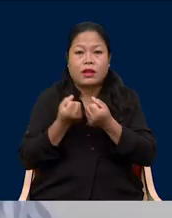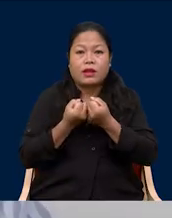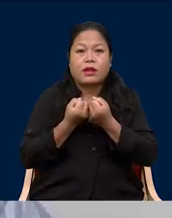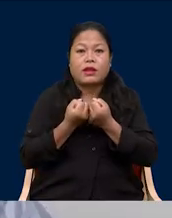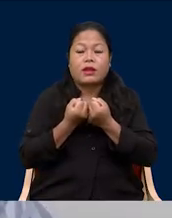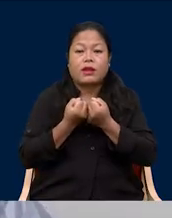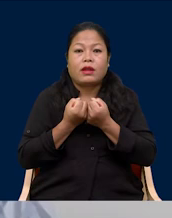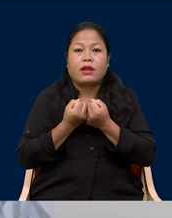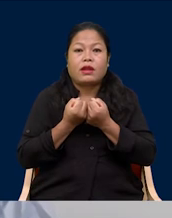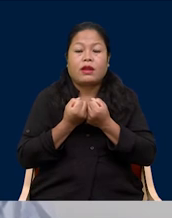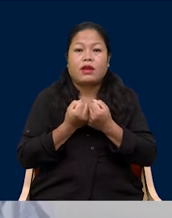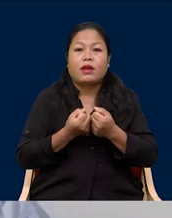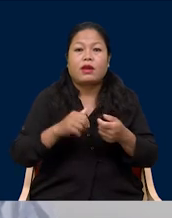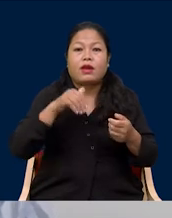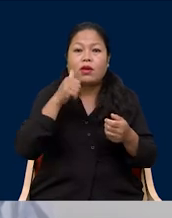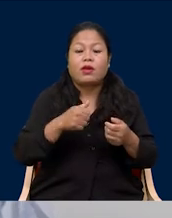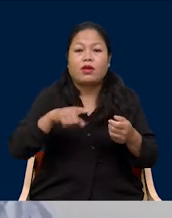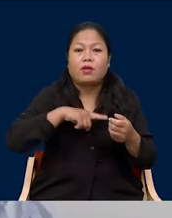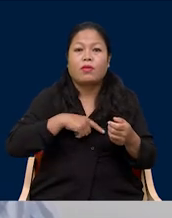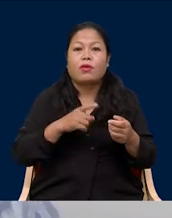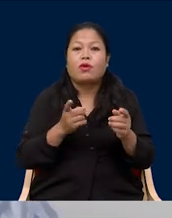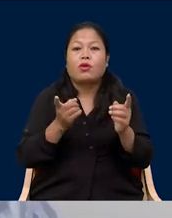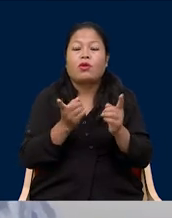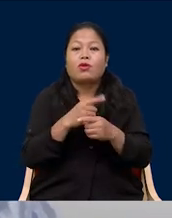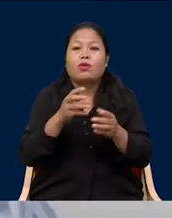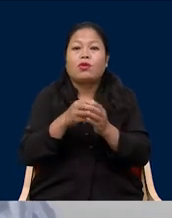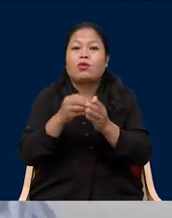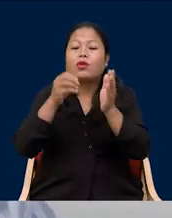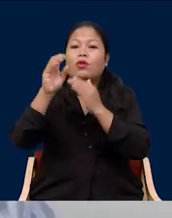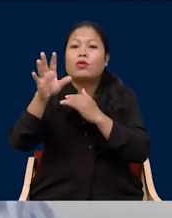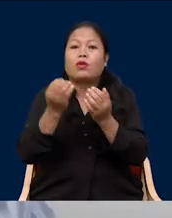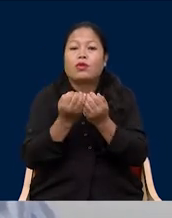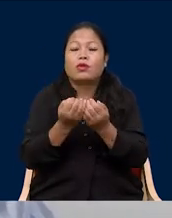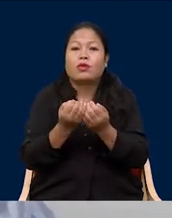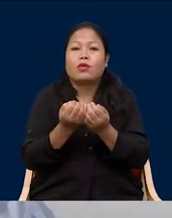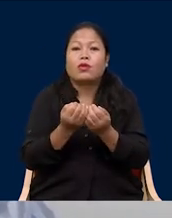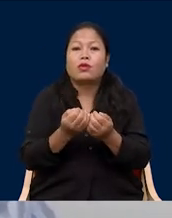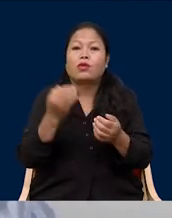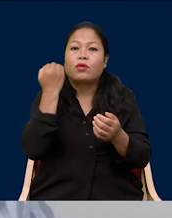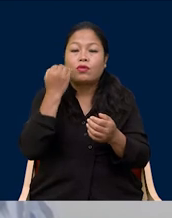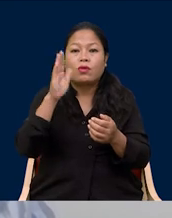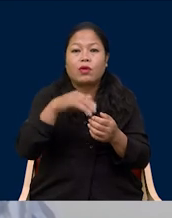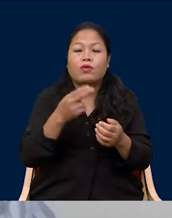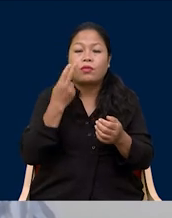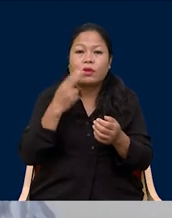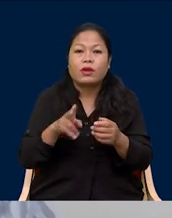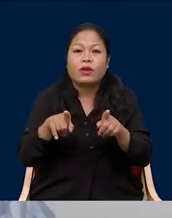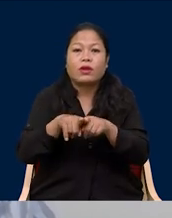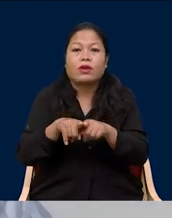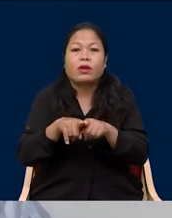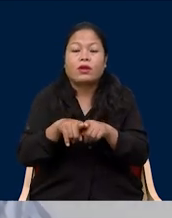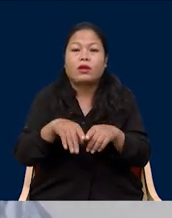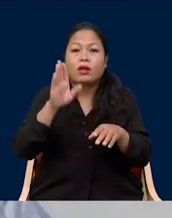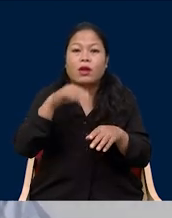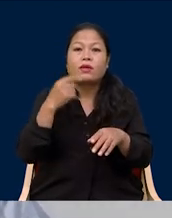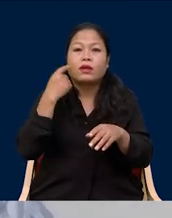म के चाहन्छु भने यो एउटा परिपाटी बसोस्. अब म सरुवा भएर गए पनि जो गए पनि पुरुष नै आउनु भए